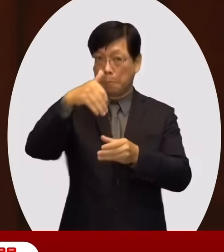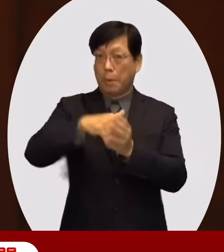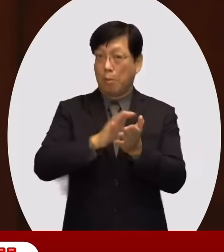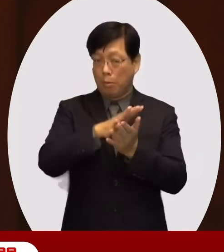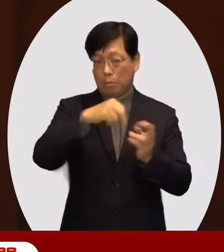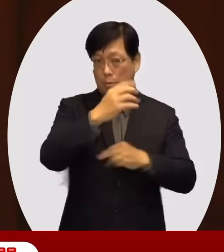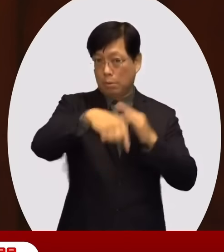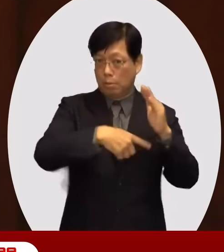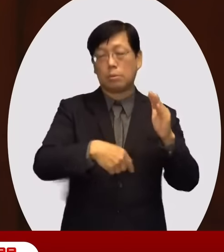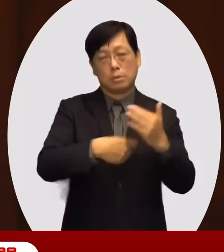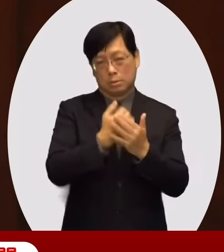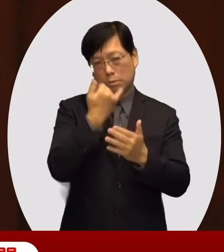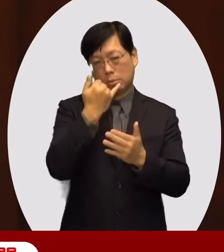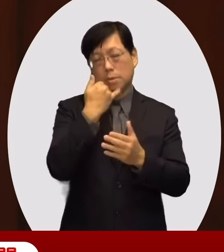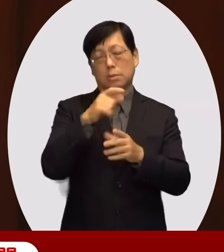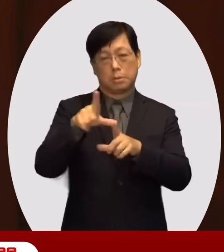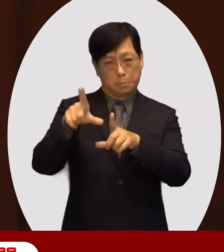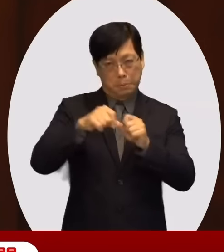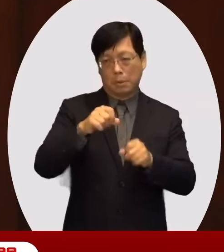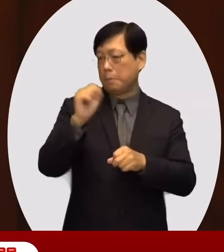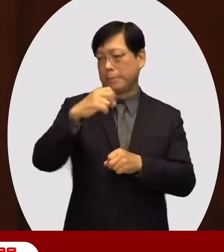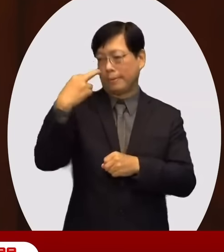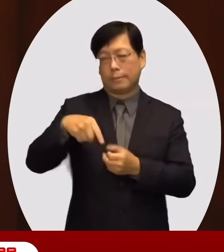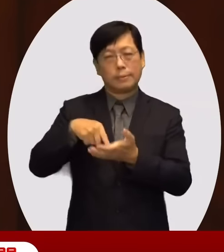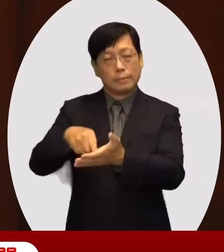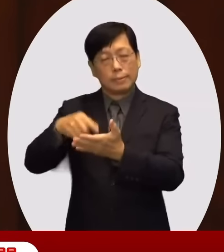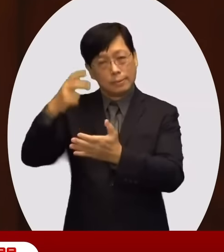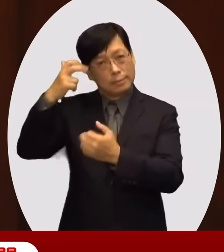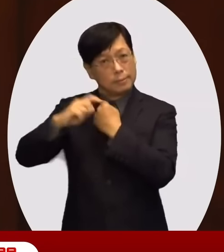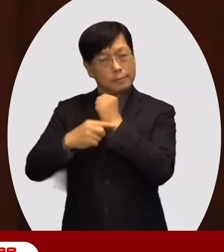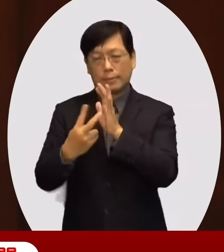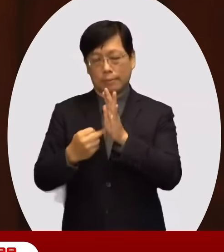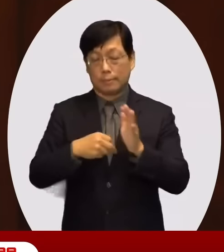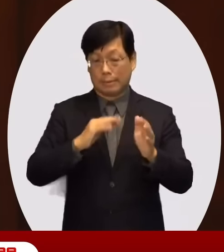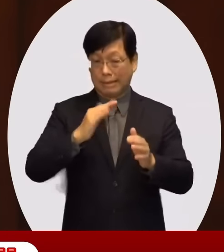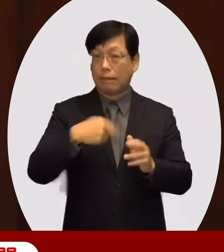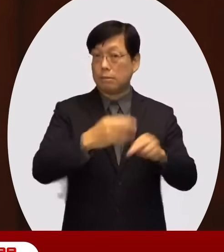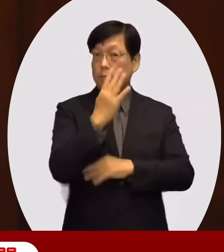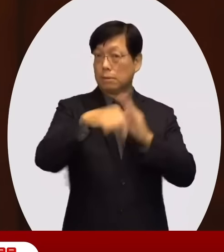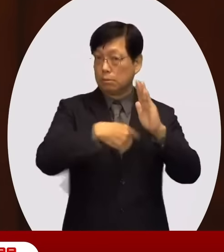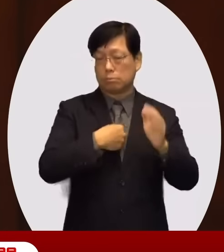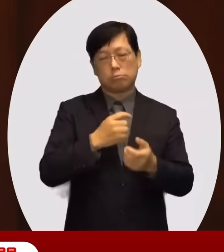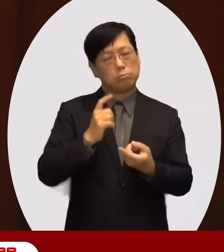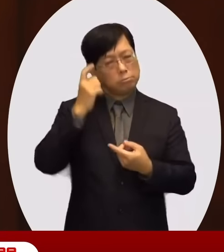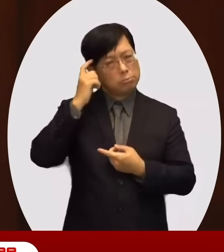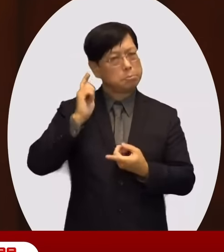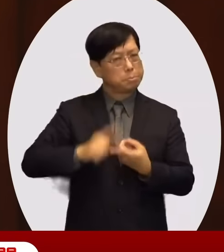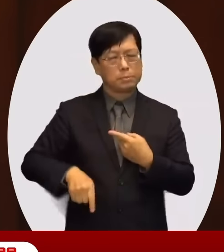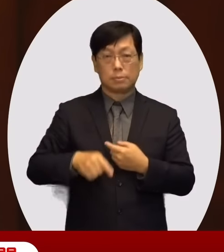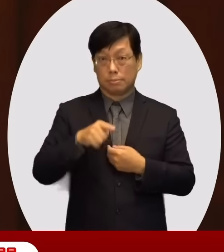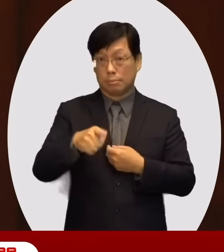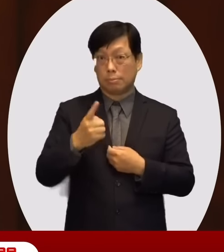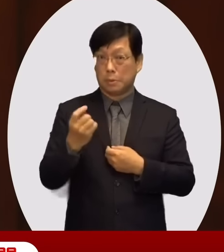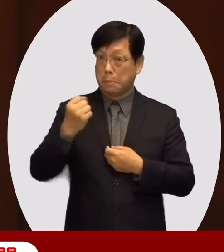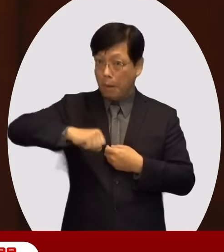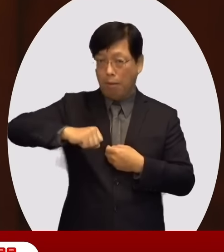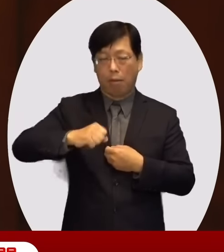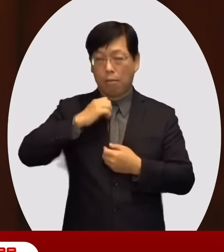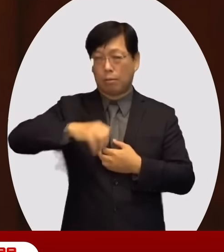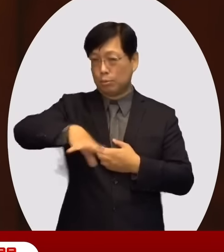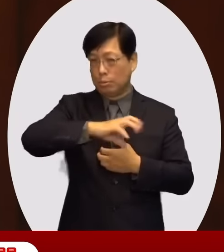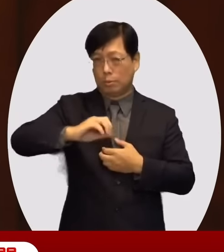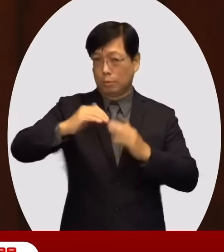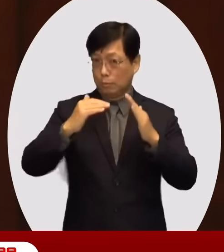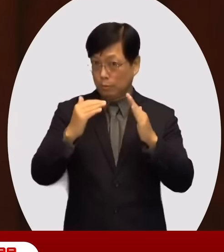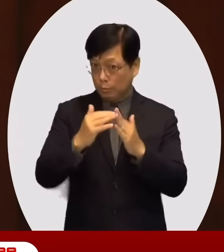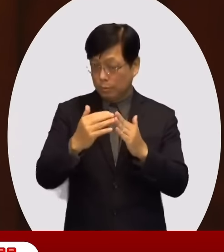不能够再申请释宪。那行政院这边的主张，他就认为说这个就违反了所有的国家权